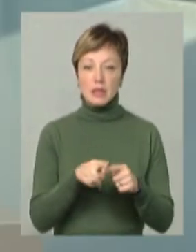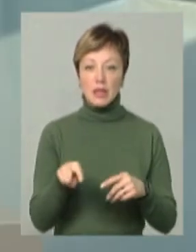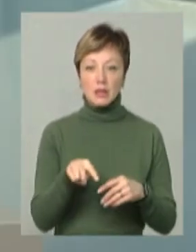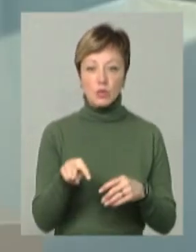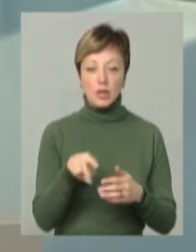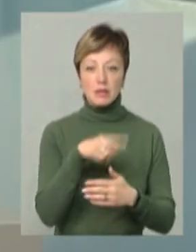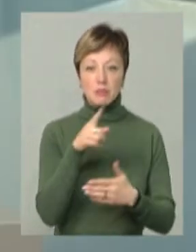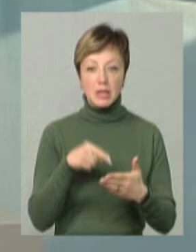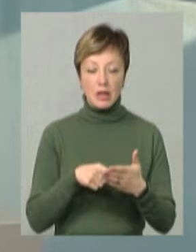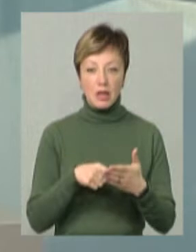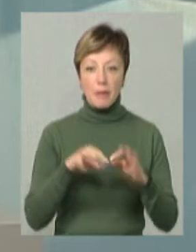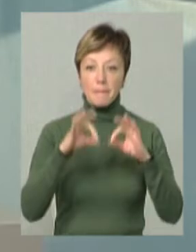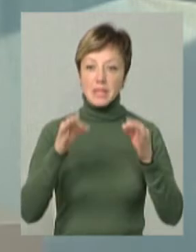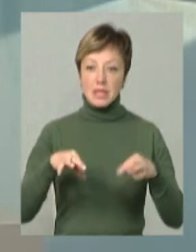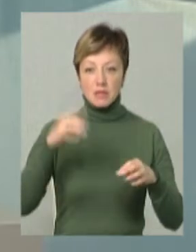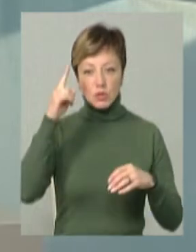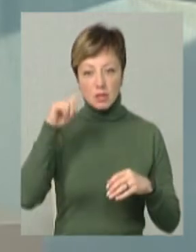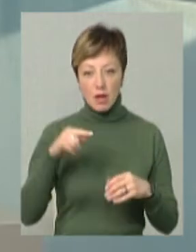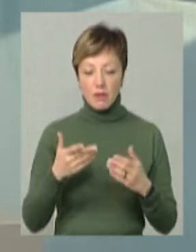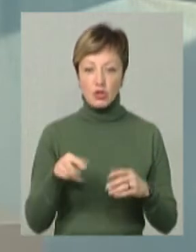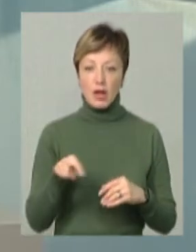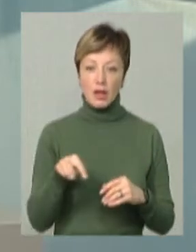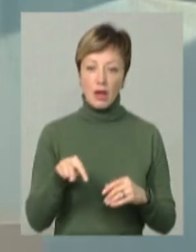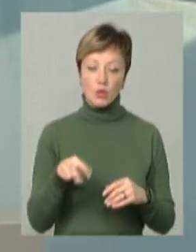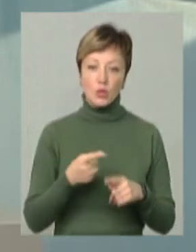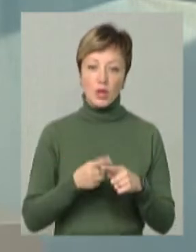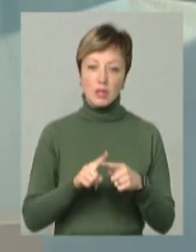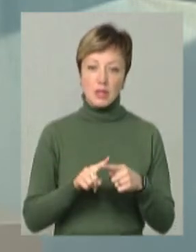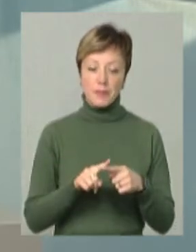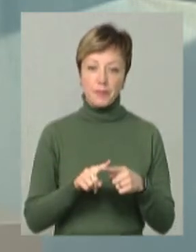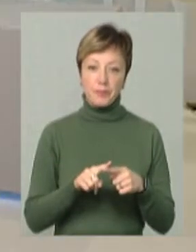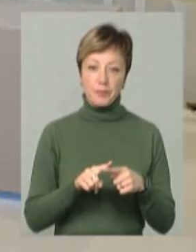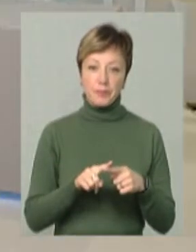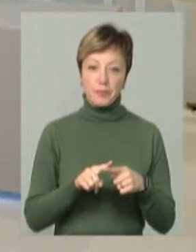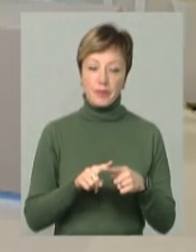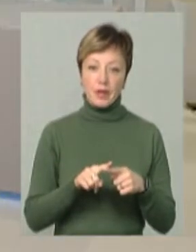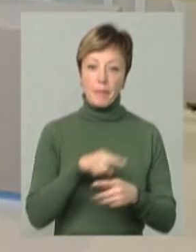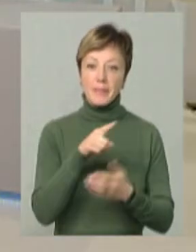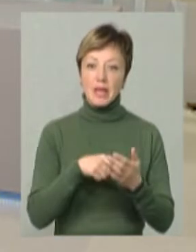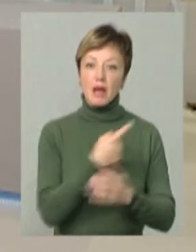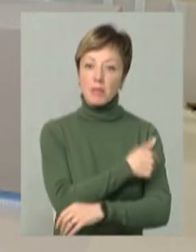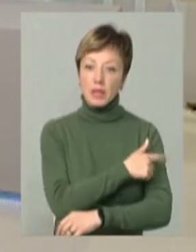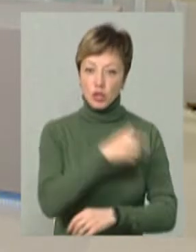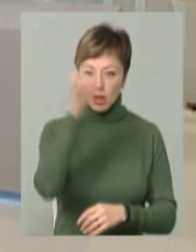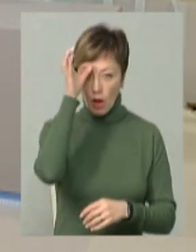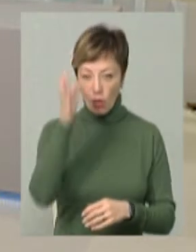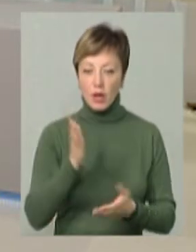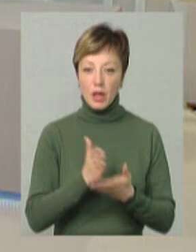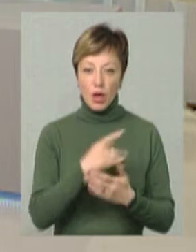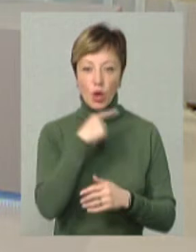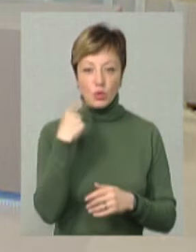література з питань, мистецтвознавча література, це з питань медичних наук, яка